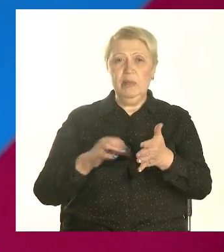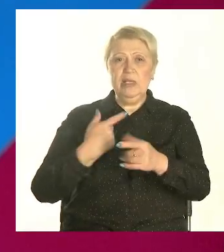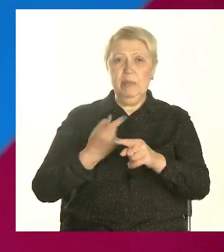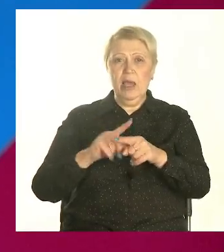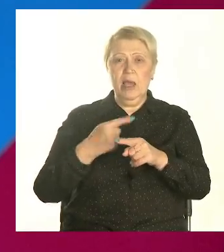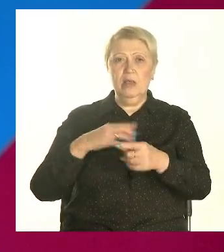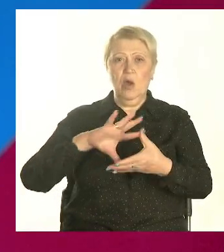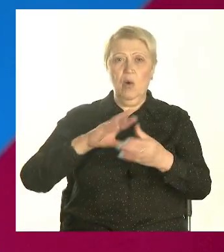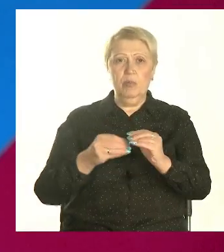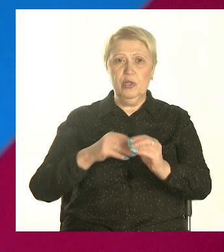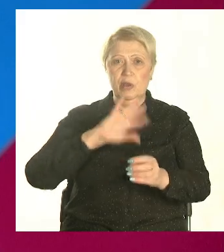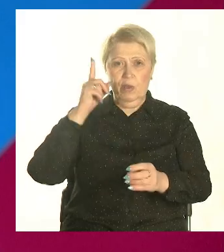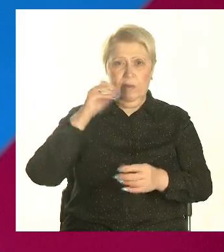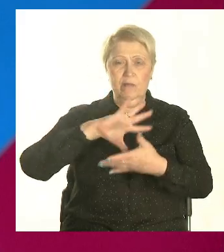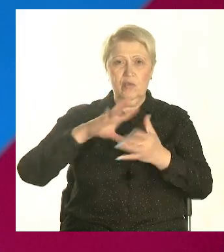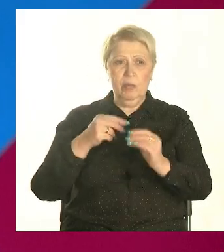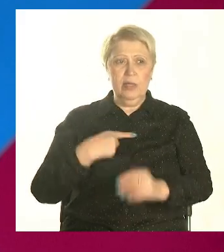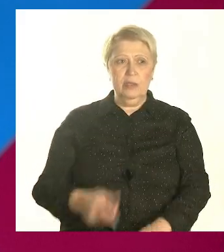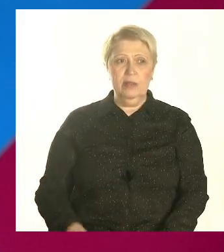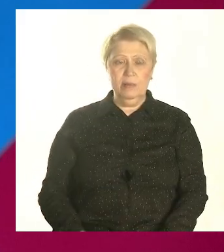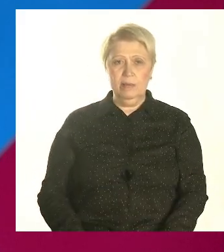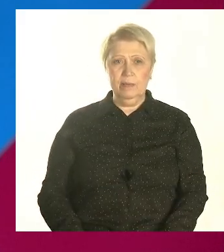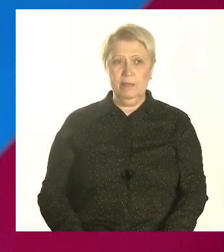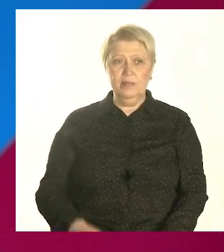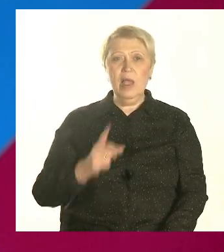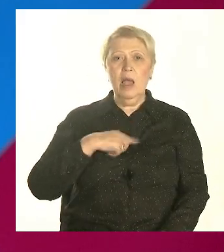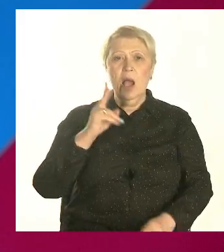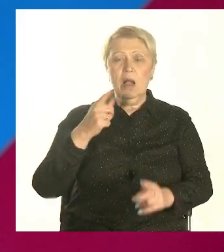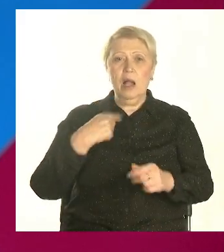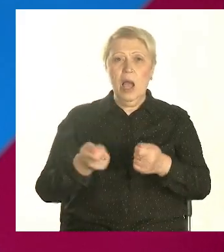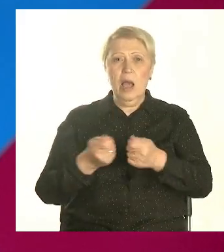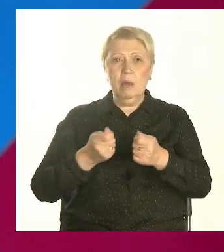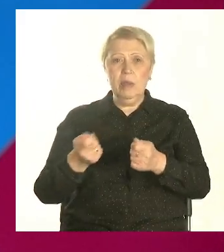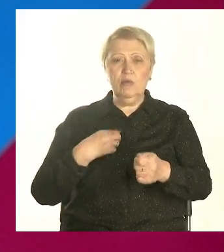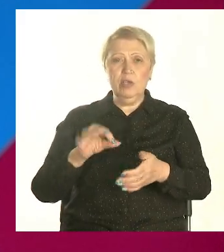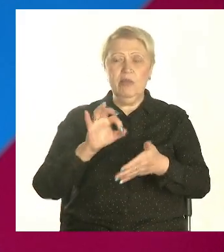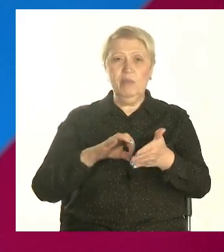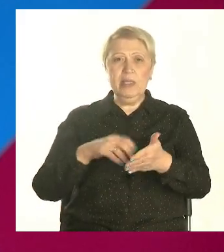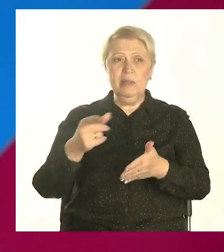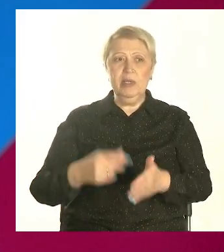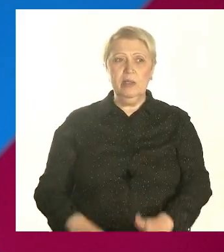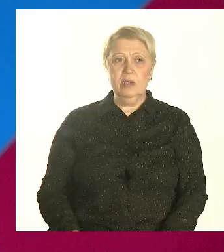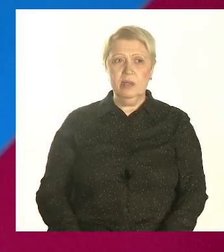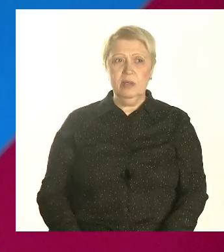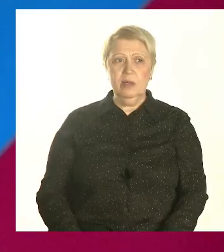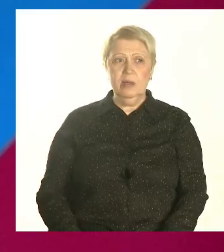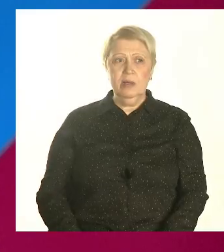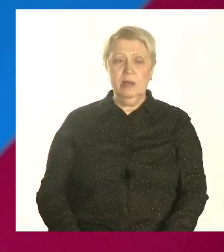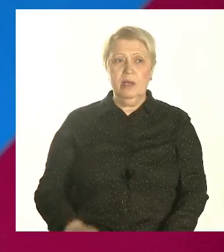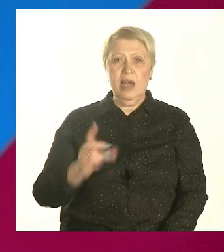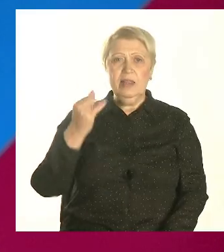понятен, Анжелика Валерьевна, вам, как администратору, в принципе, здесь на территории всего региона